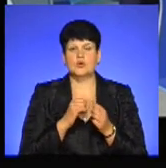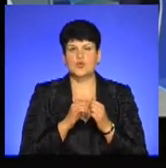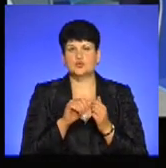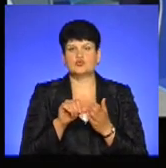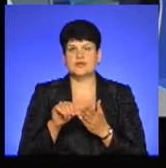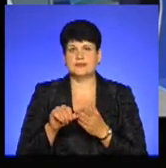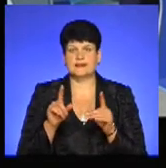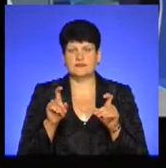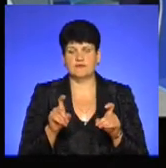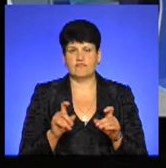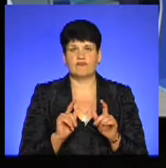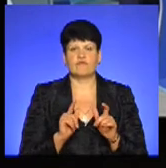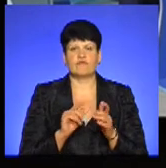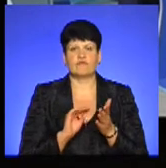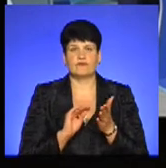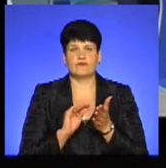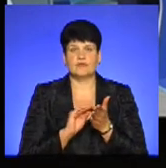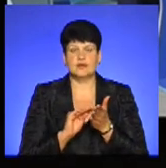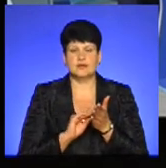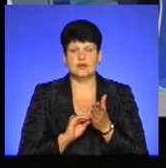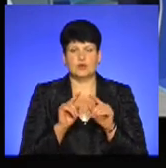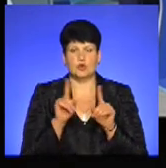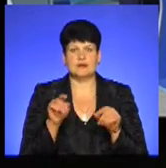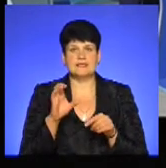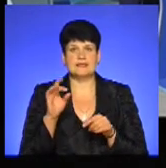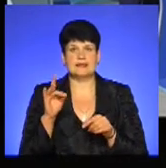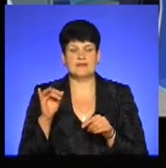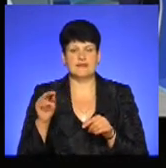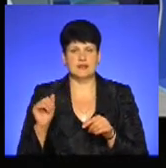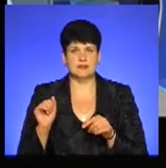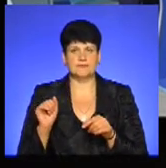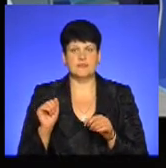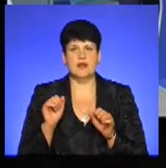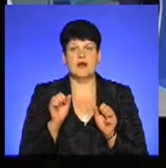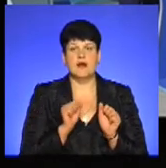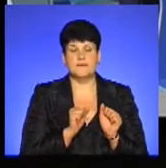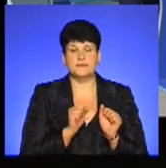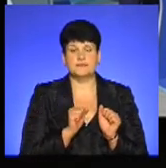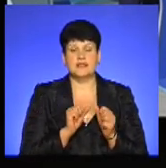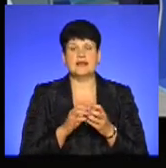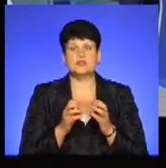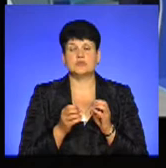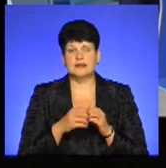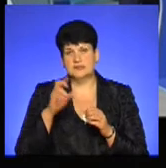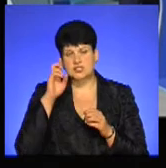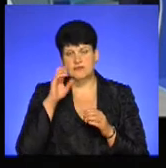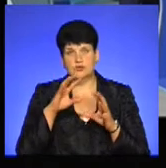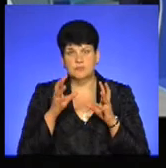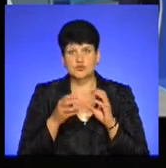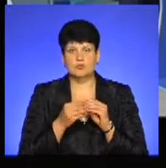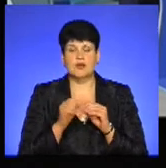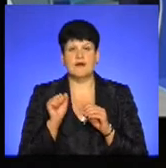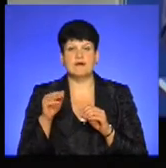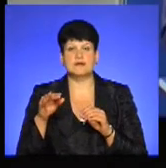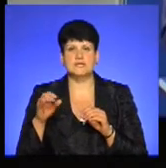тестування, вхід за якою за номером сертифіката і пін-кодом, а результати державної підсумкової атестації для